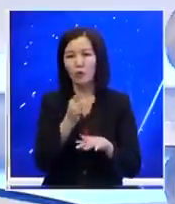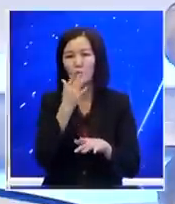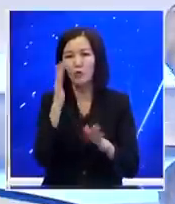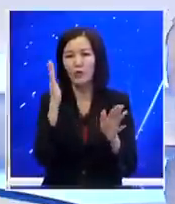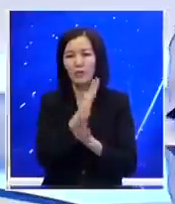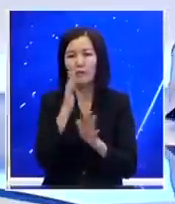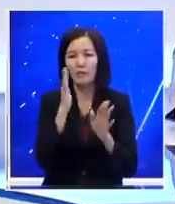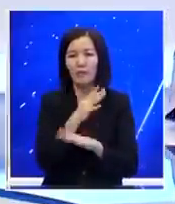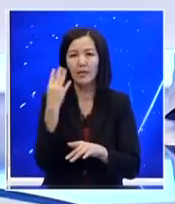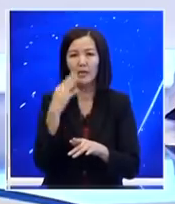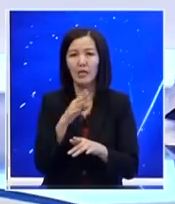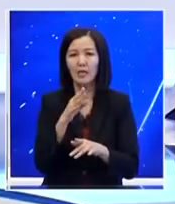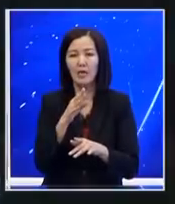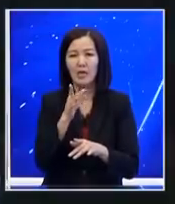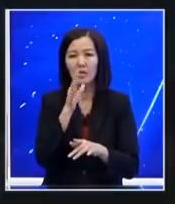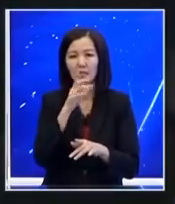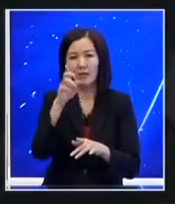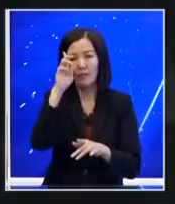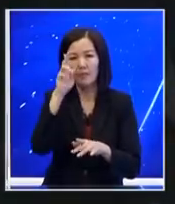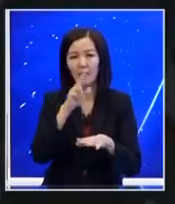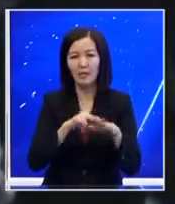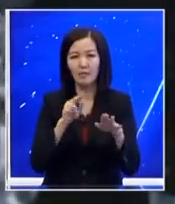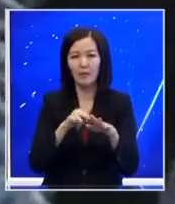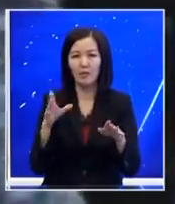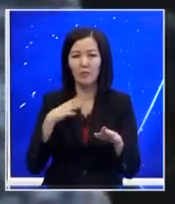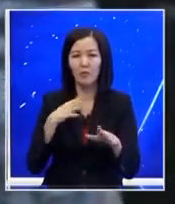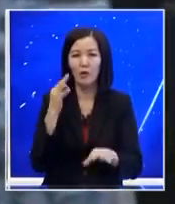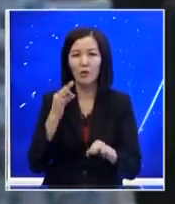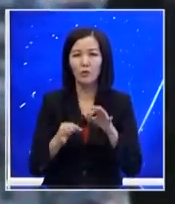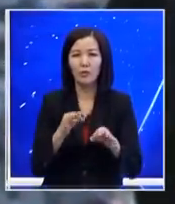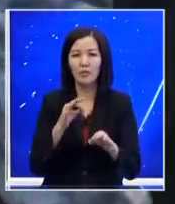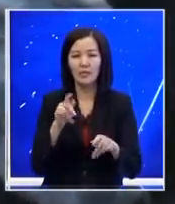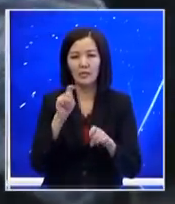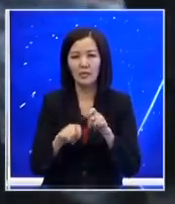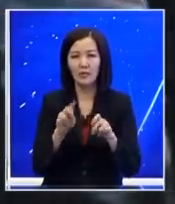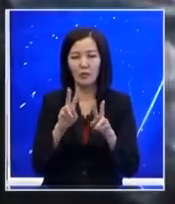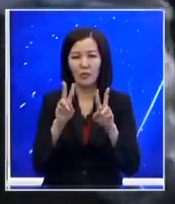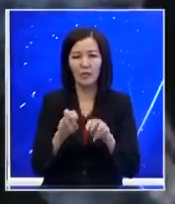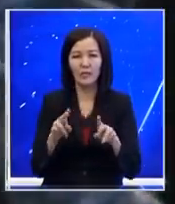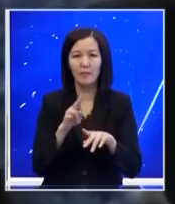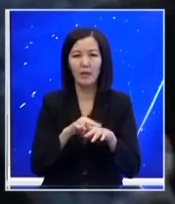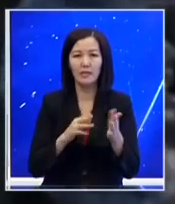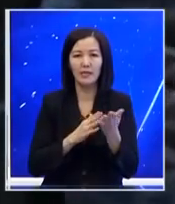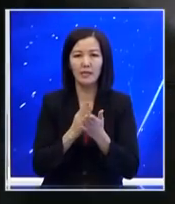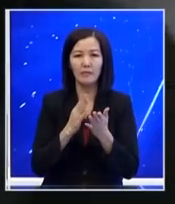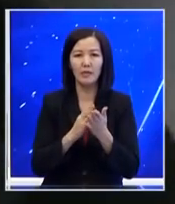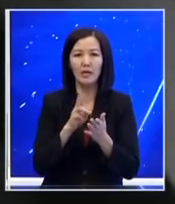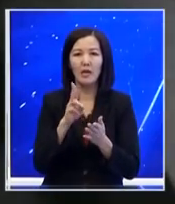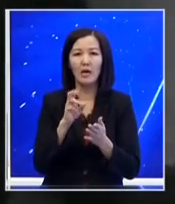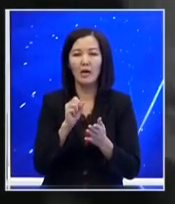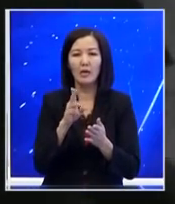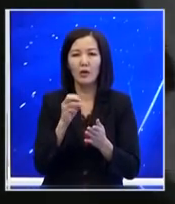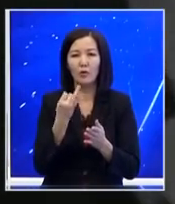ұлттық табиғи паркінің 40 жастағы мемлекеттік инспекторы болып шықты. Сот санкциясымен тінту кезінде полиция қызметкерлері